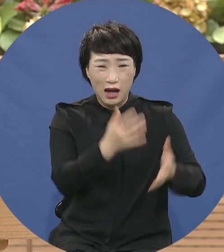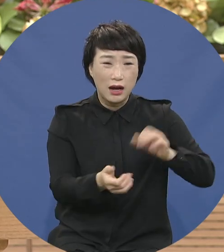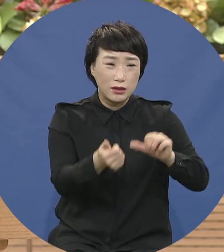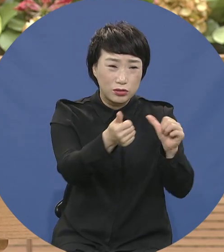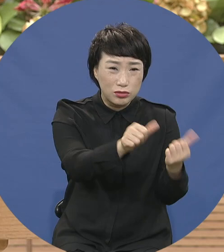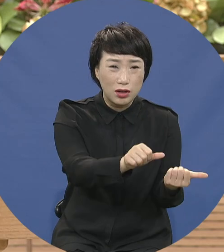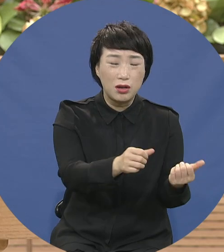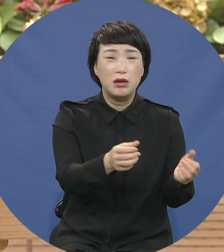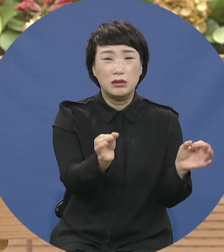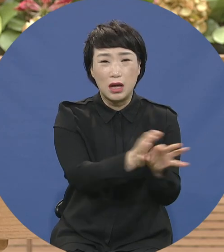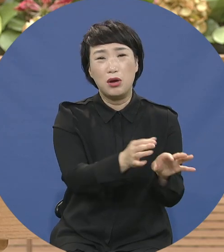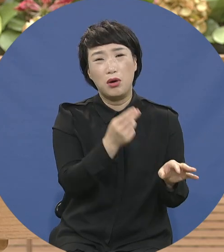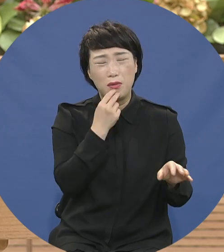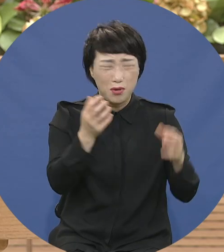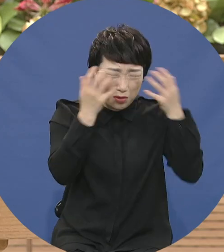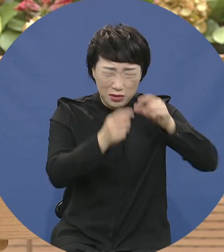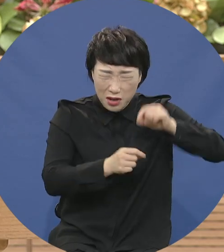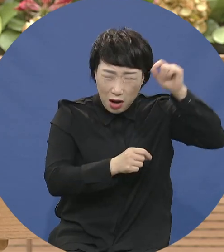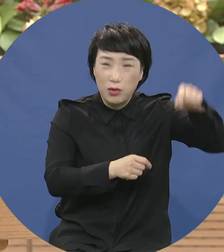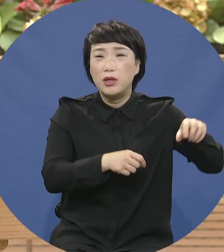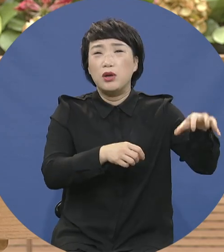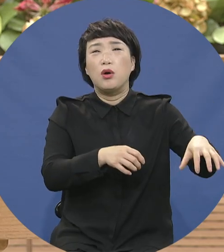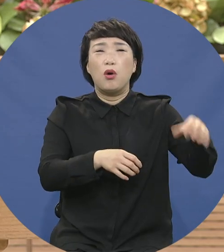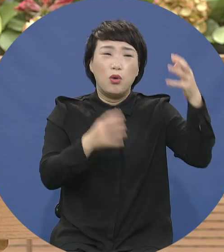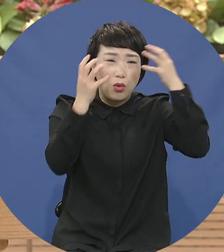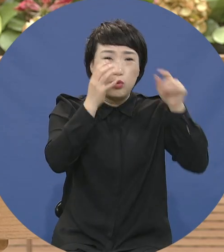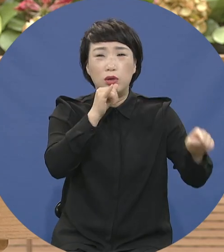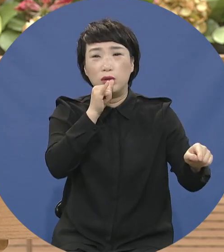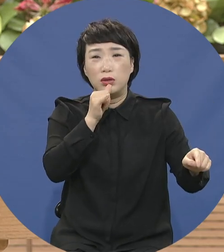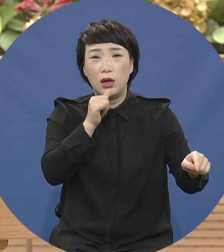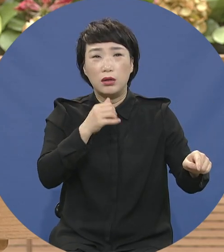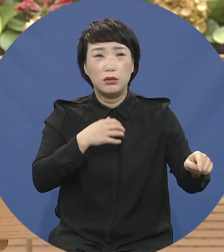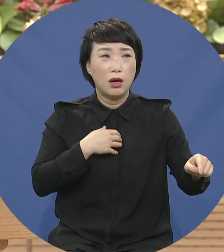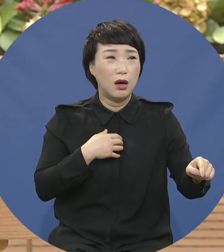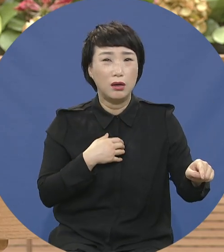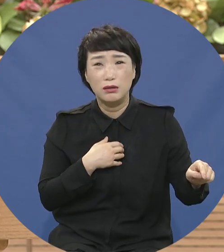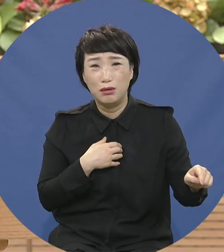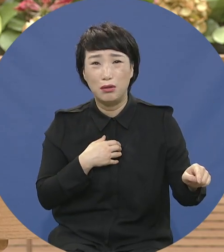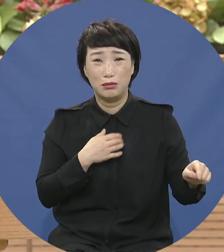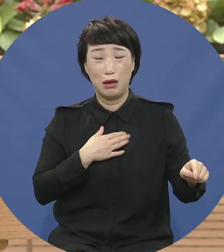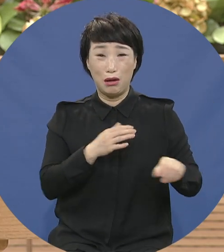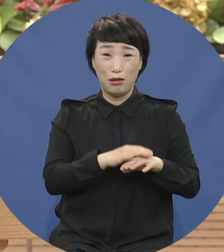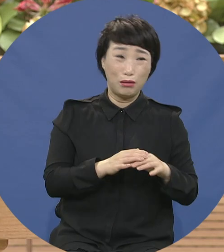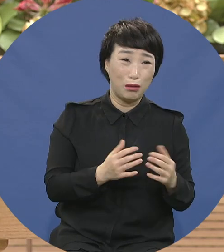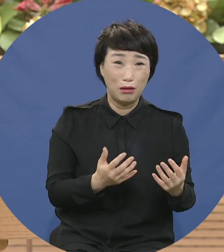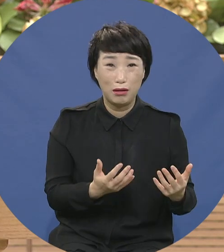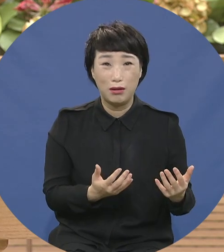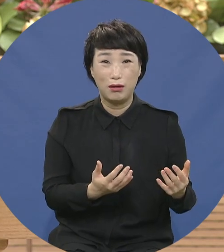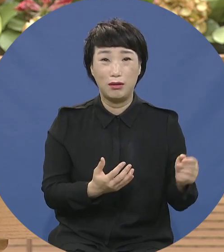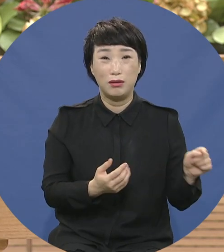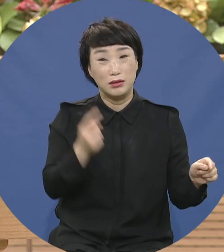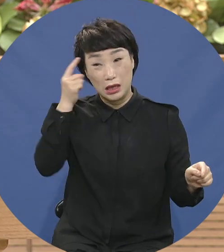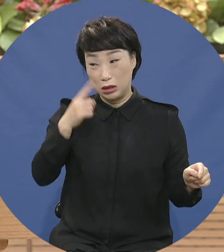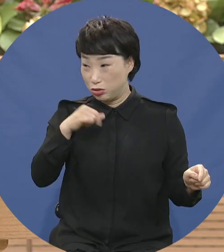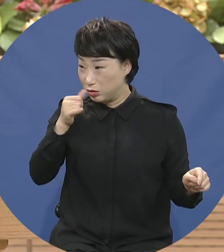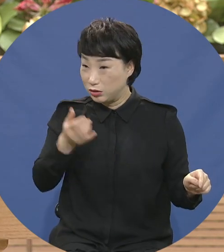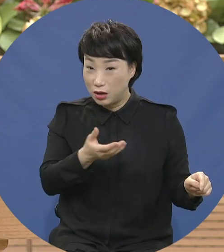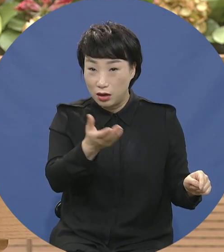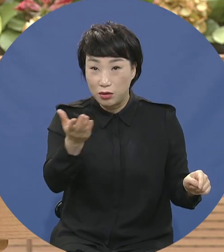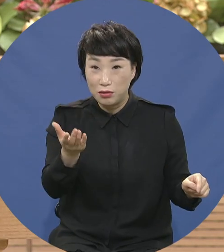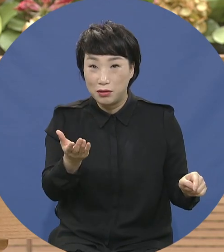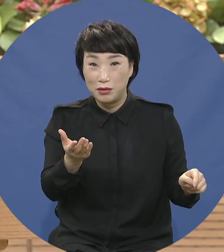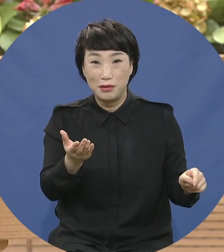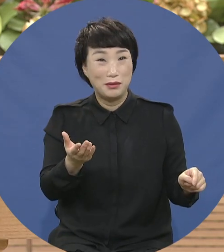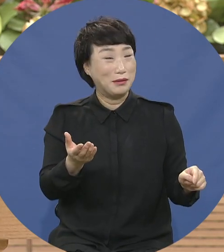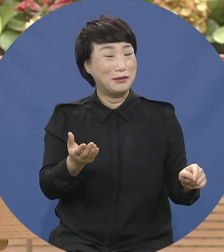않고 영원히 당할 이 고통을 어떻게 내가 해결하나